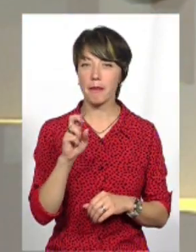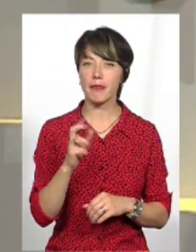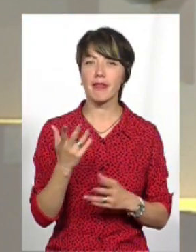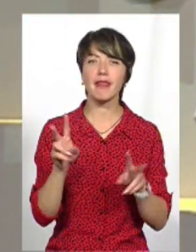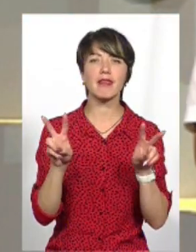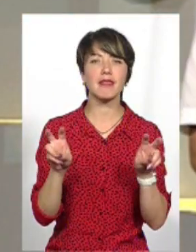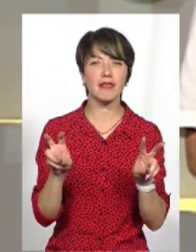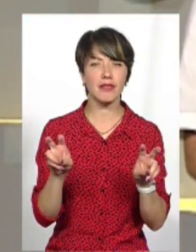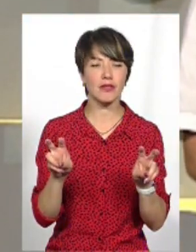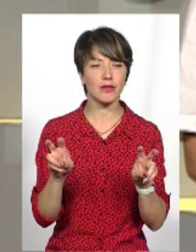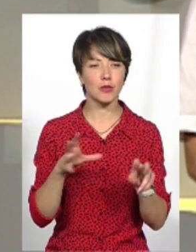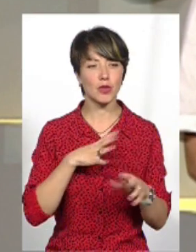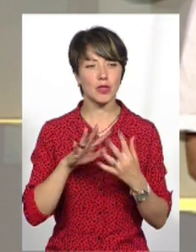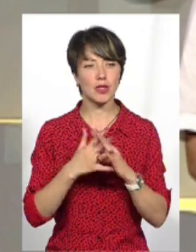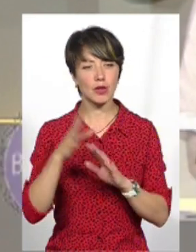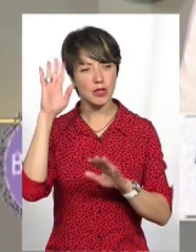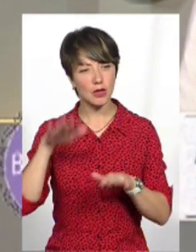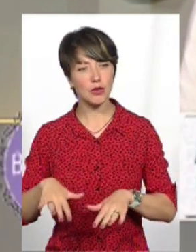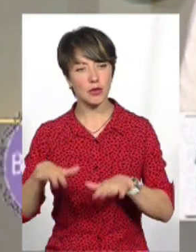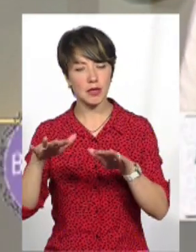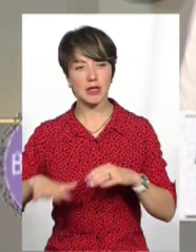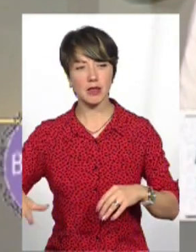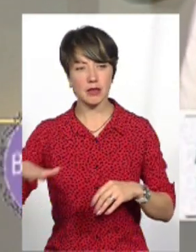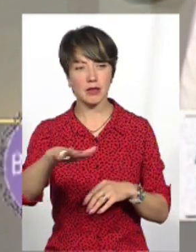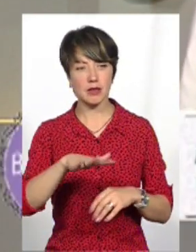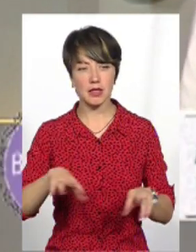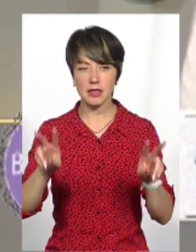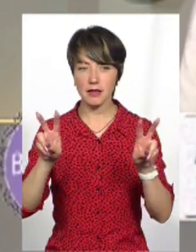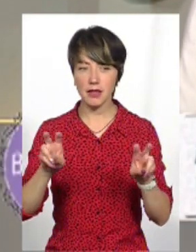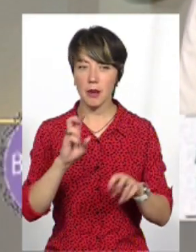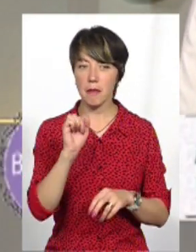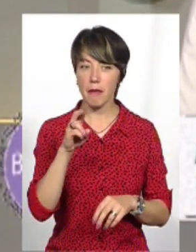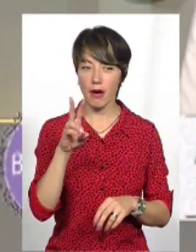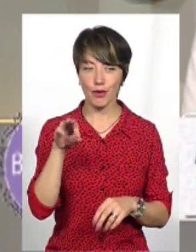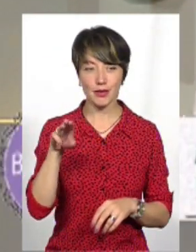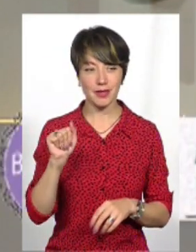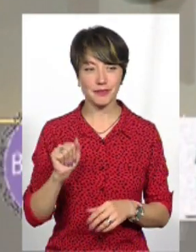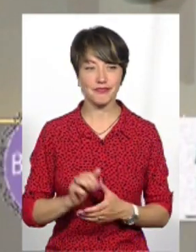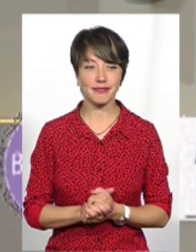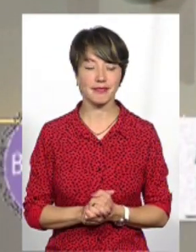де називають, от було село затоплене, а зараз цілу територію називають Бакота.